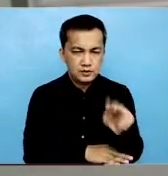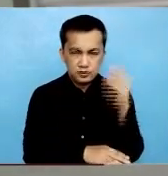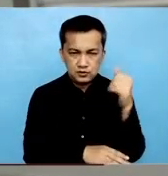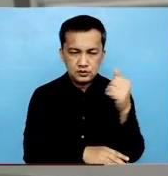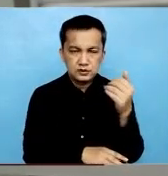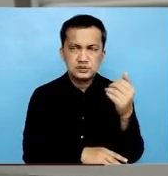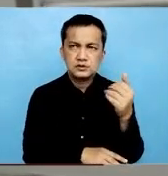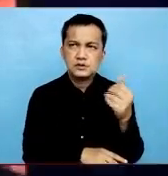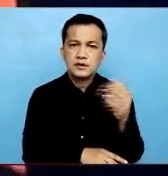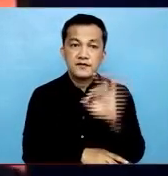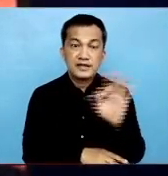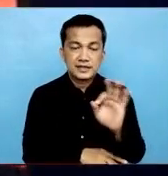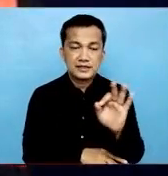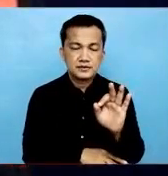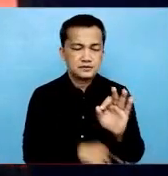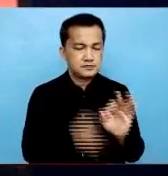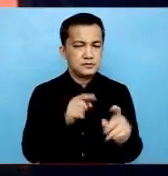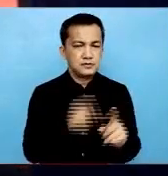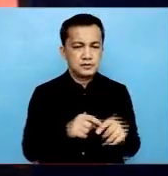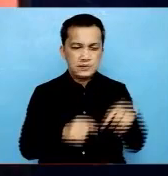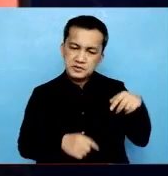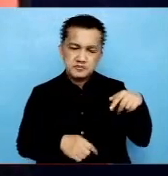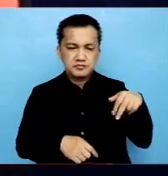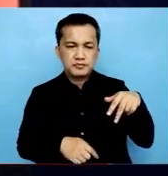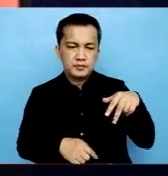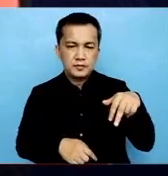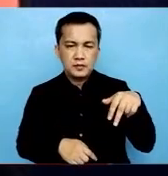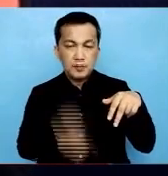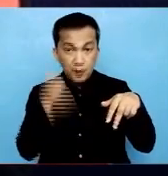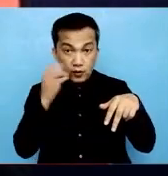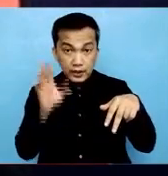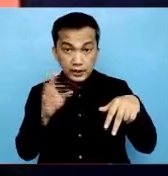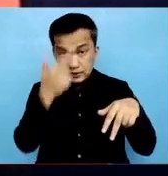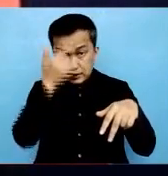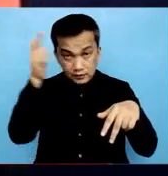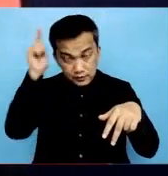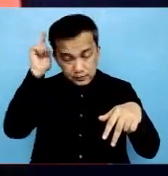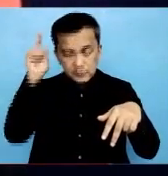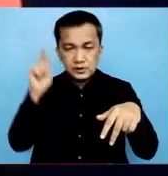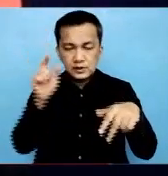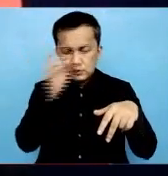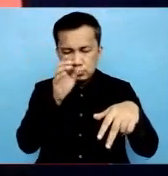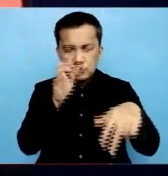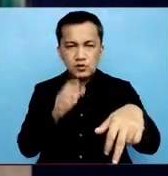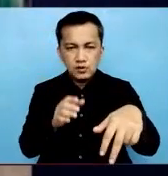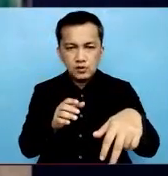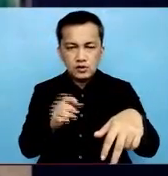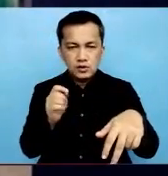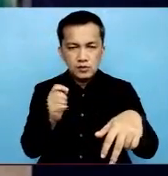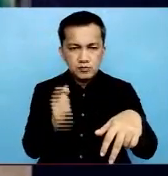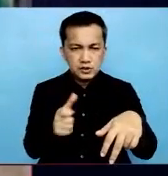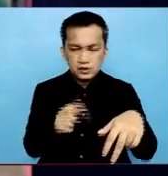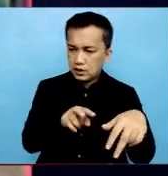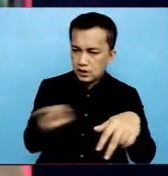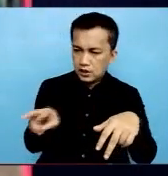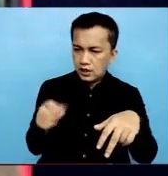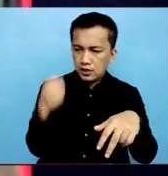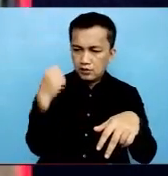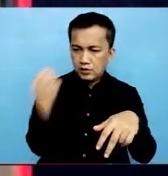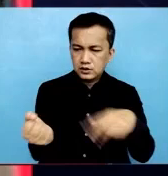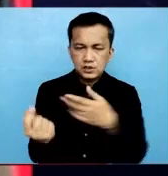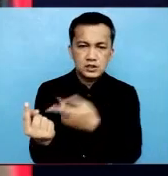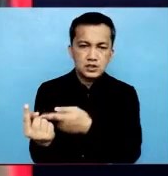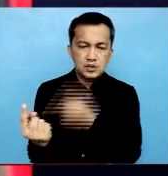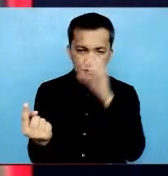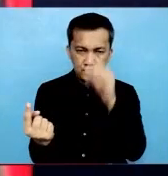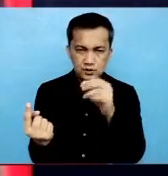nakaraang Biyernes, habang naglalakad siya pauwi sa Lapu-Lapu City sa Cebu, bigla na lang daw hinimatay ang lalaki